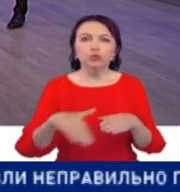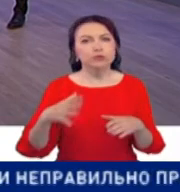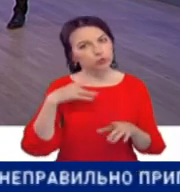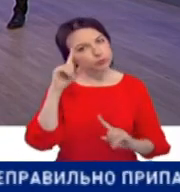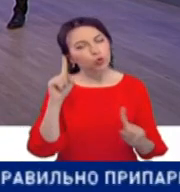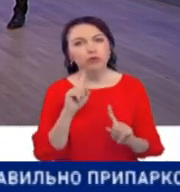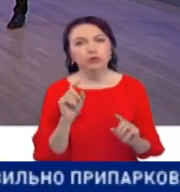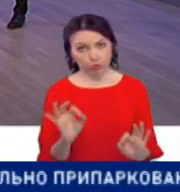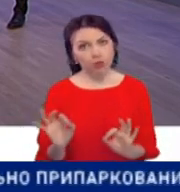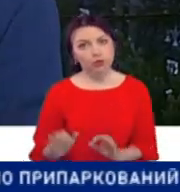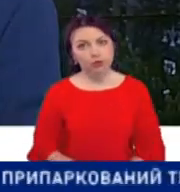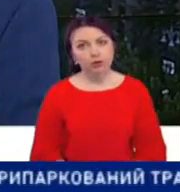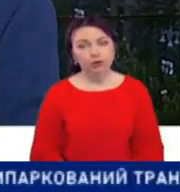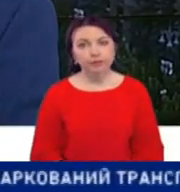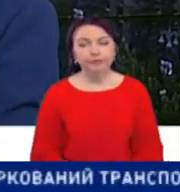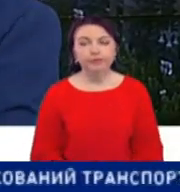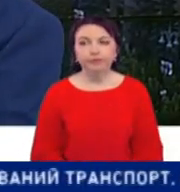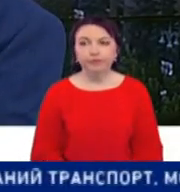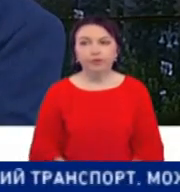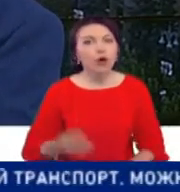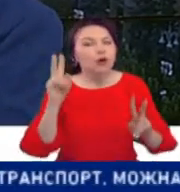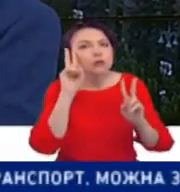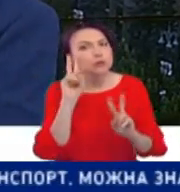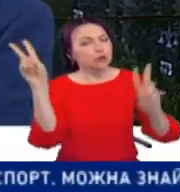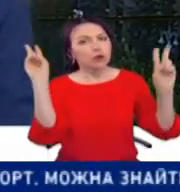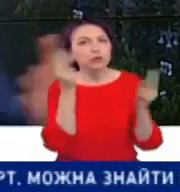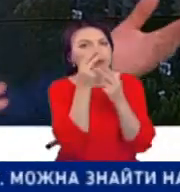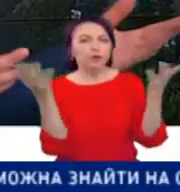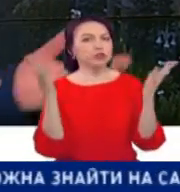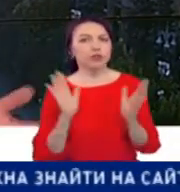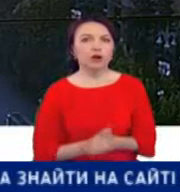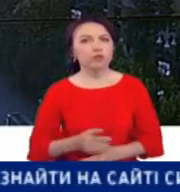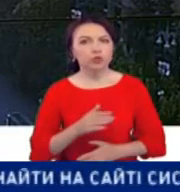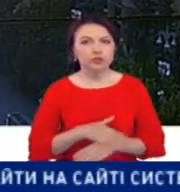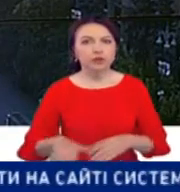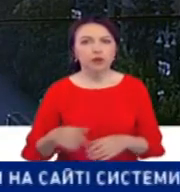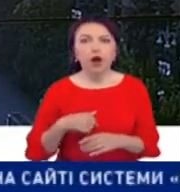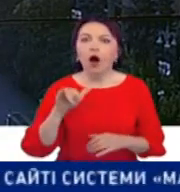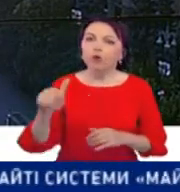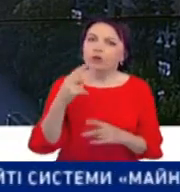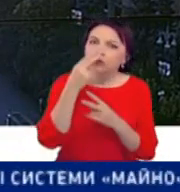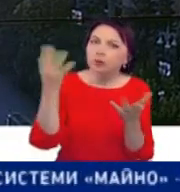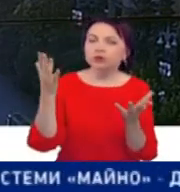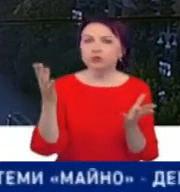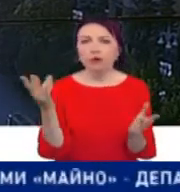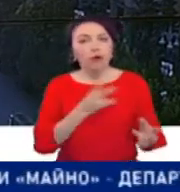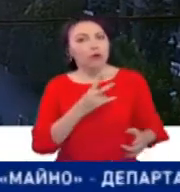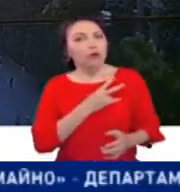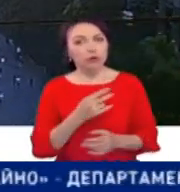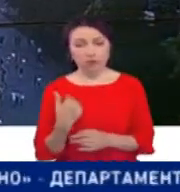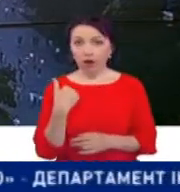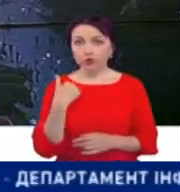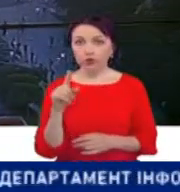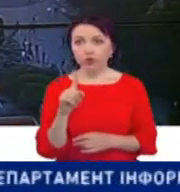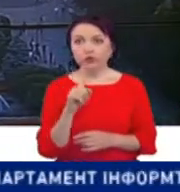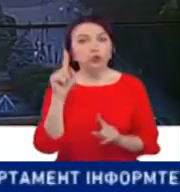шоковані. Тут, коли не бачили ви, да, яка людина, у вас там вулиця, коли... а ви не бачили, що там у вас там відбувалося. Тобто, не таке враження, що вони